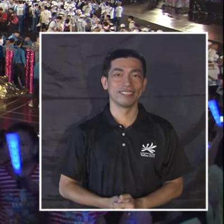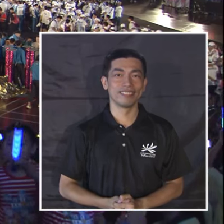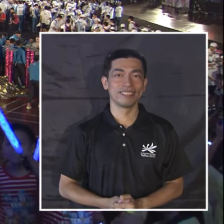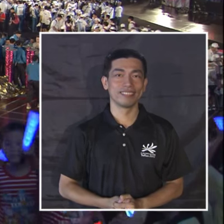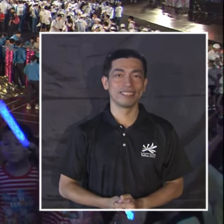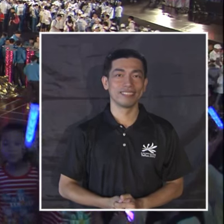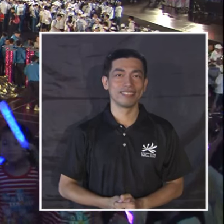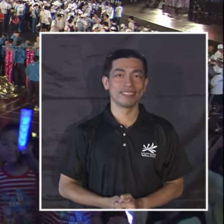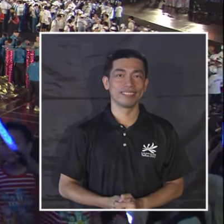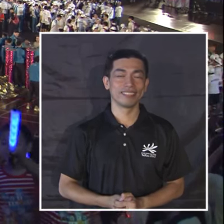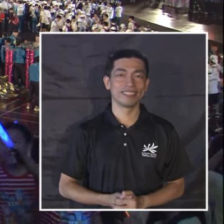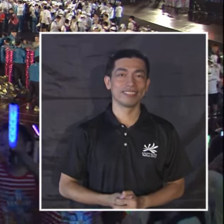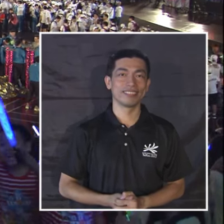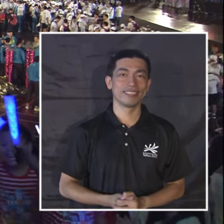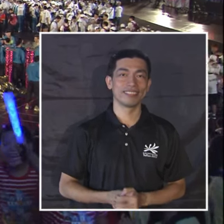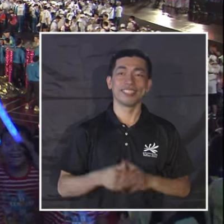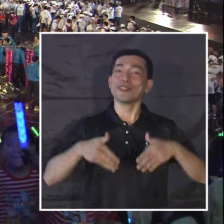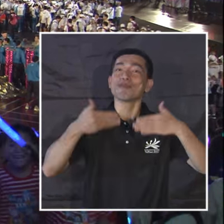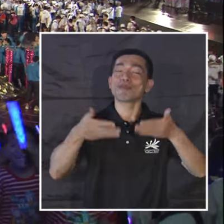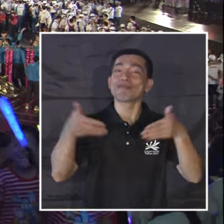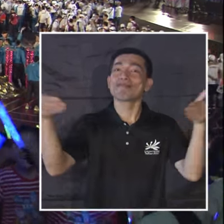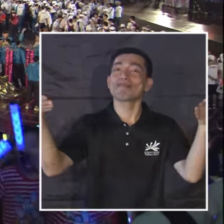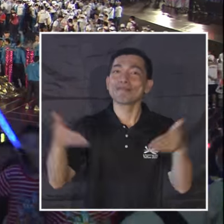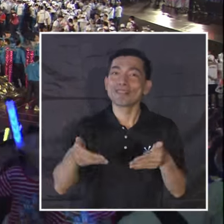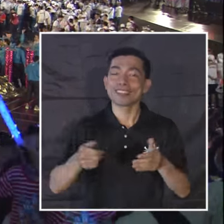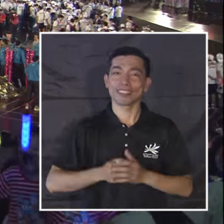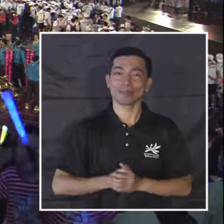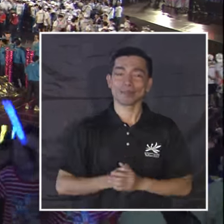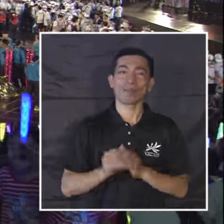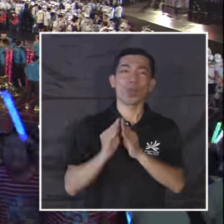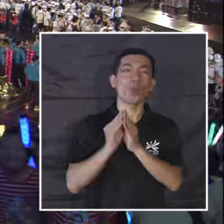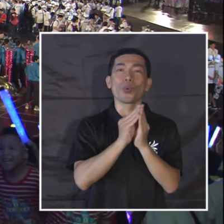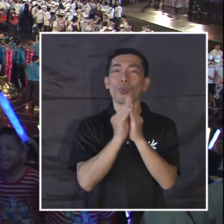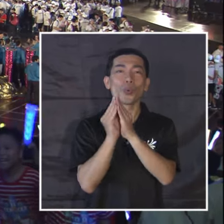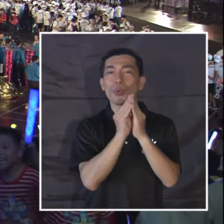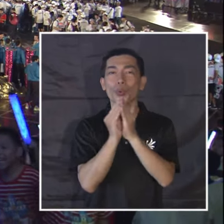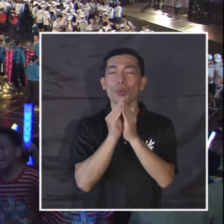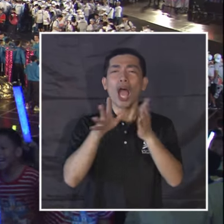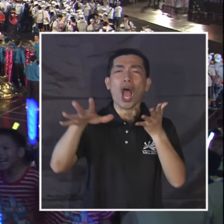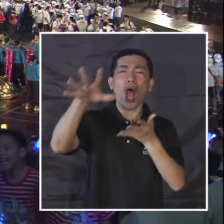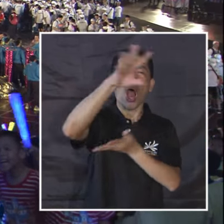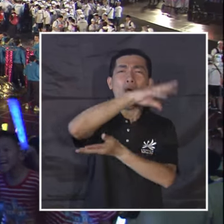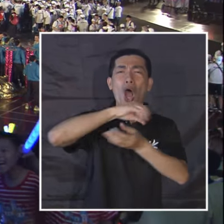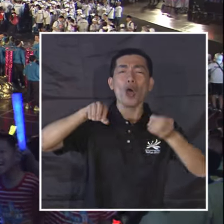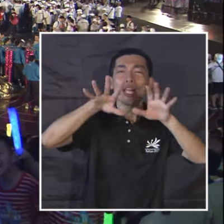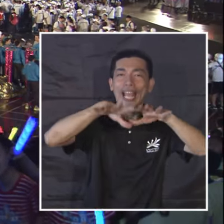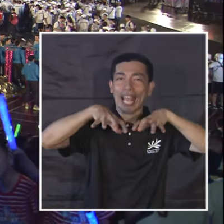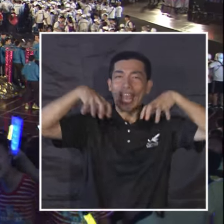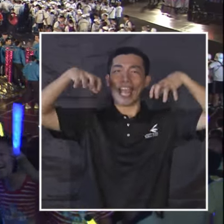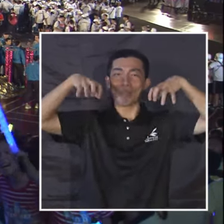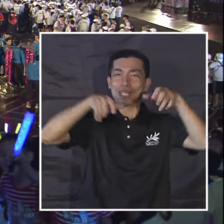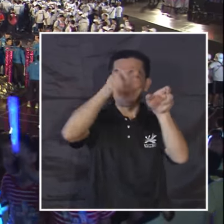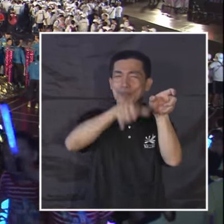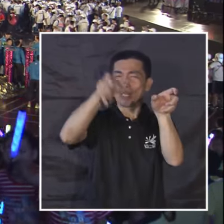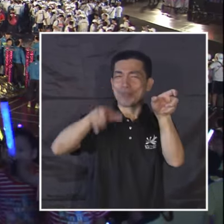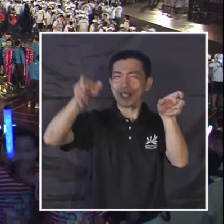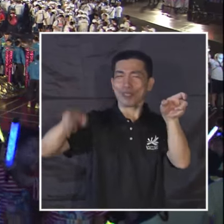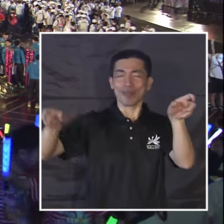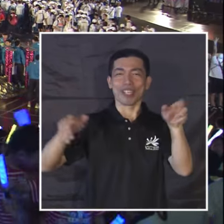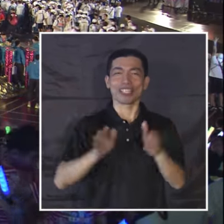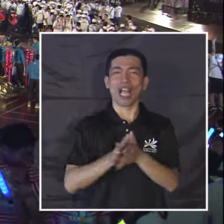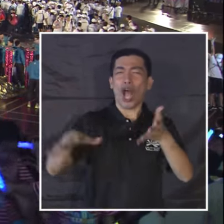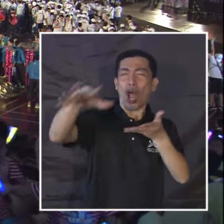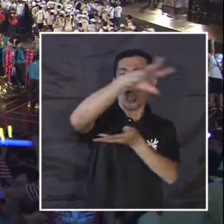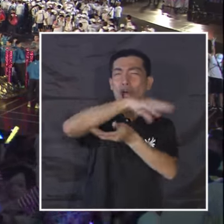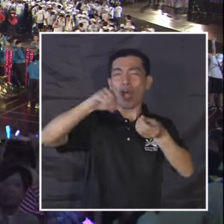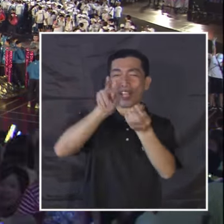另外呢，我们也要隆重来欢迎，就是桃园市的全体市议员。 欢迎各位， 请市议员起